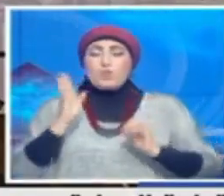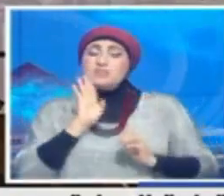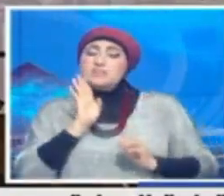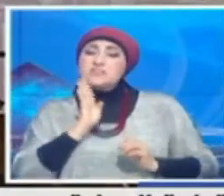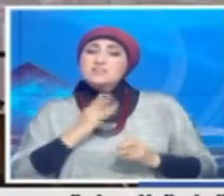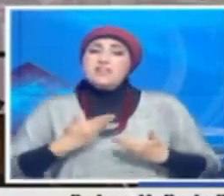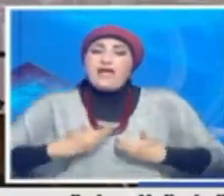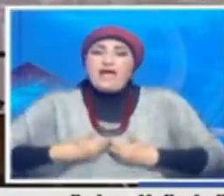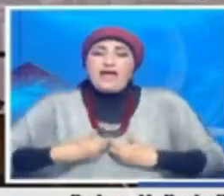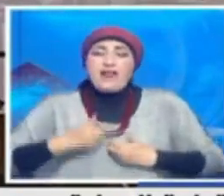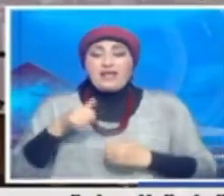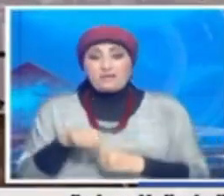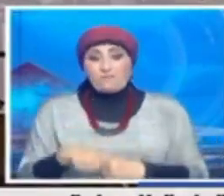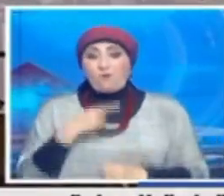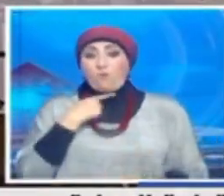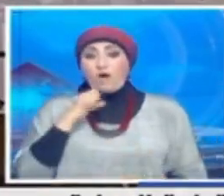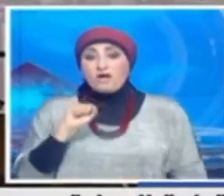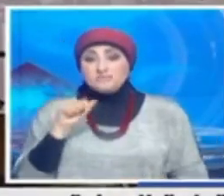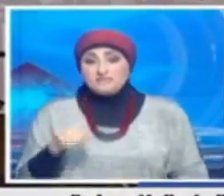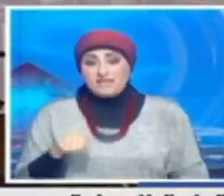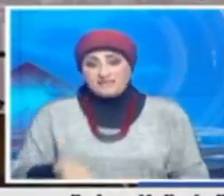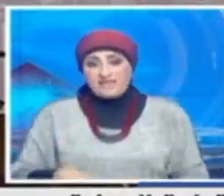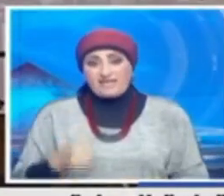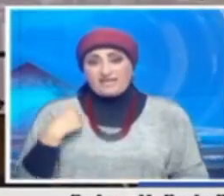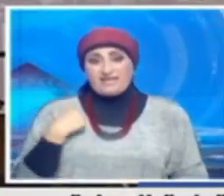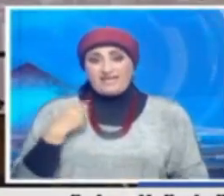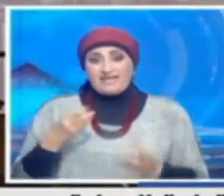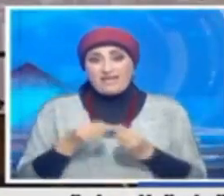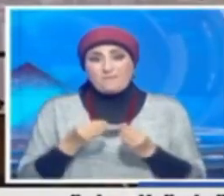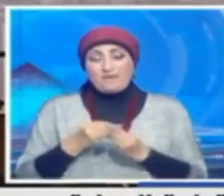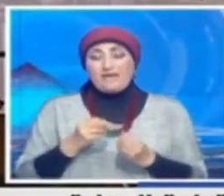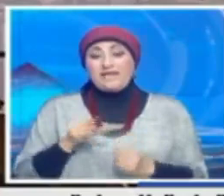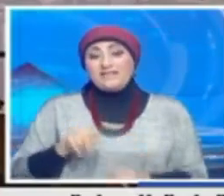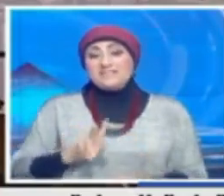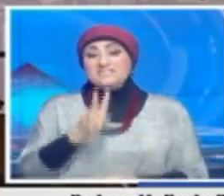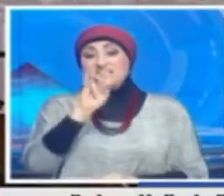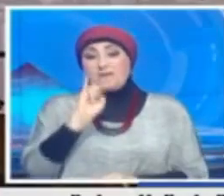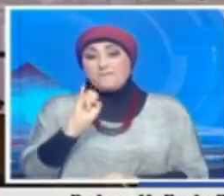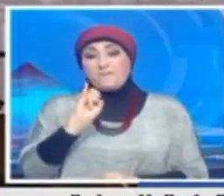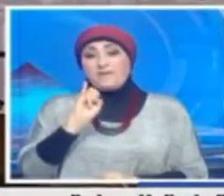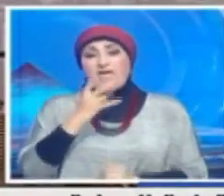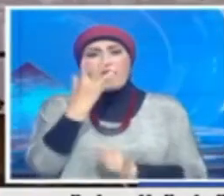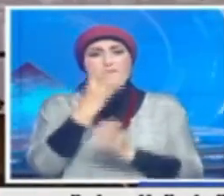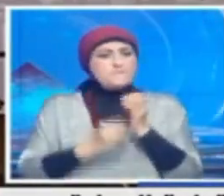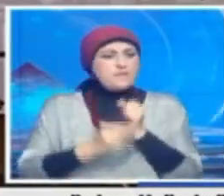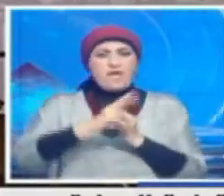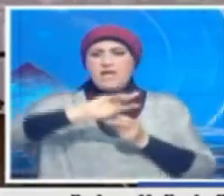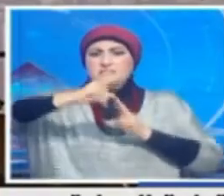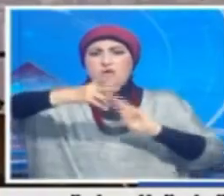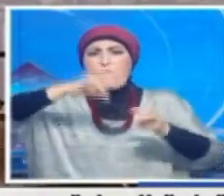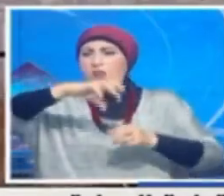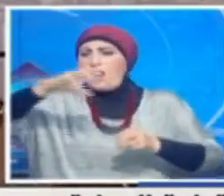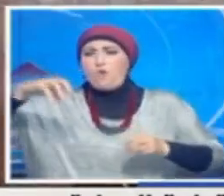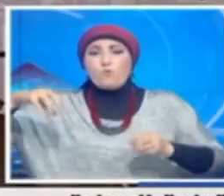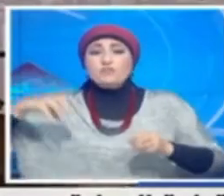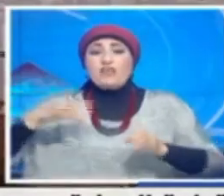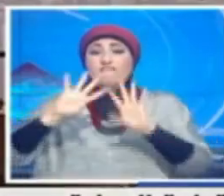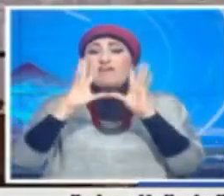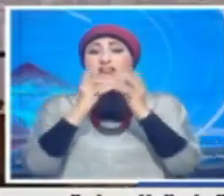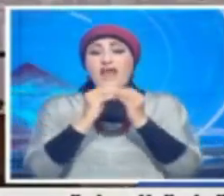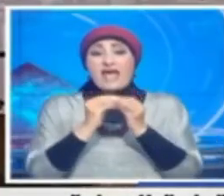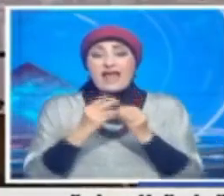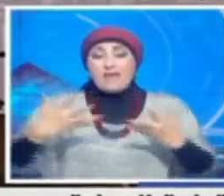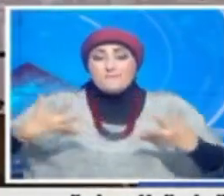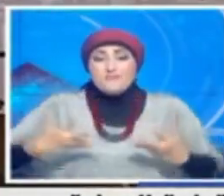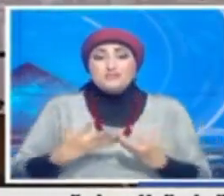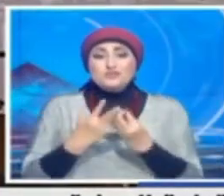كله، وخاصة نحن هنا 70 جنسية. لهذا استفدنا كثير انه بنشارك مع